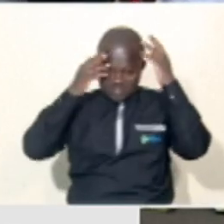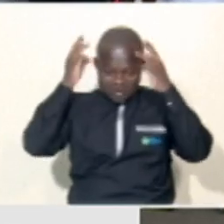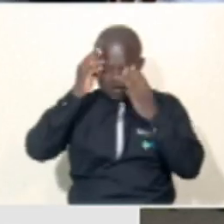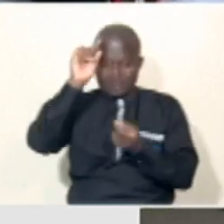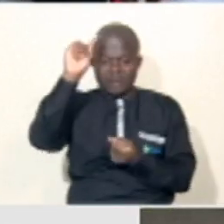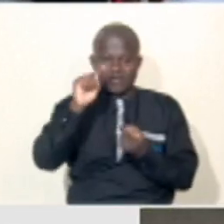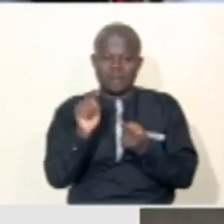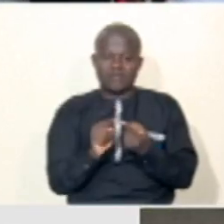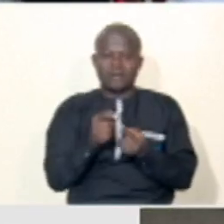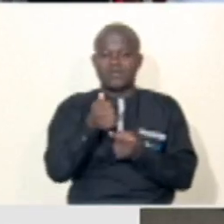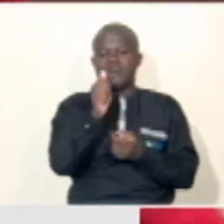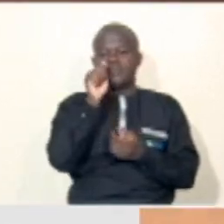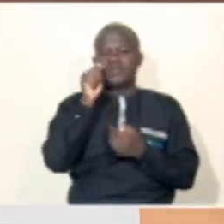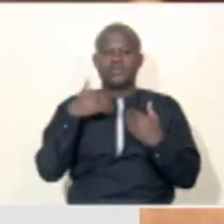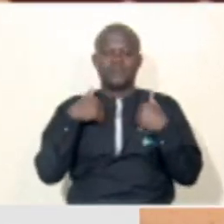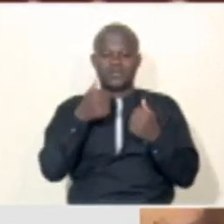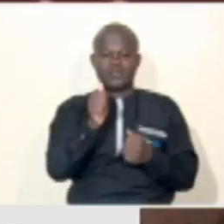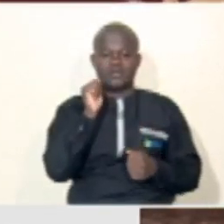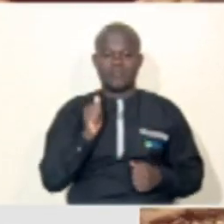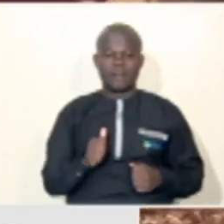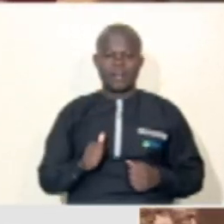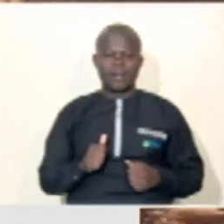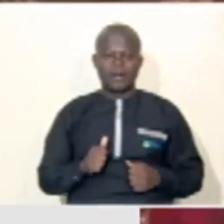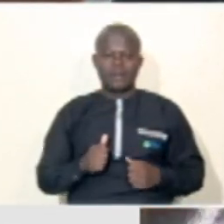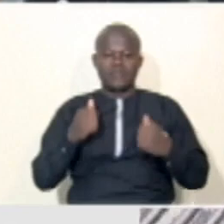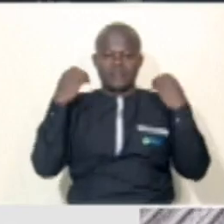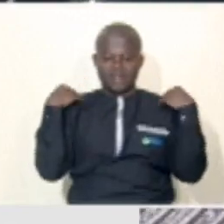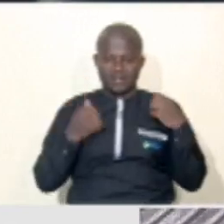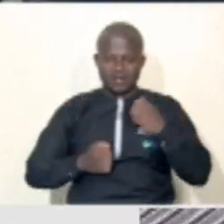bagabanya kandi bakurira n'ubuzima bwabo. Iyi siporo rero ni siporo nziza cyane,